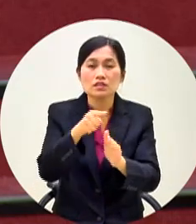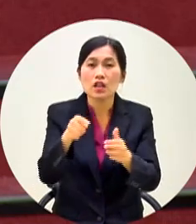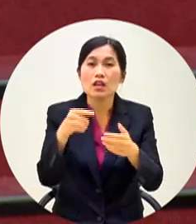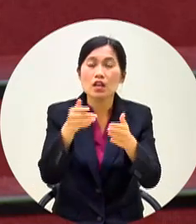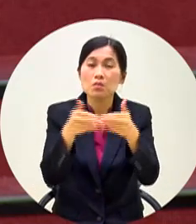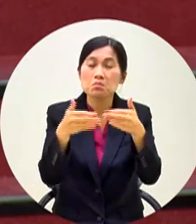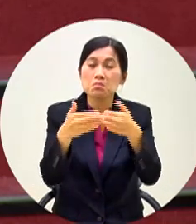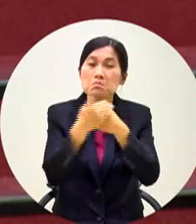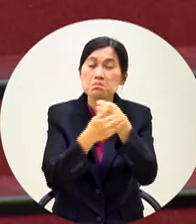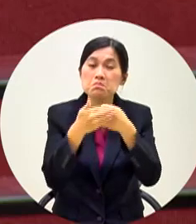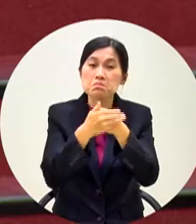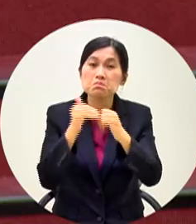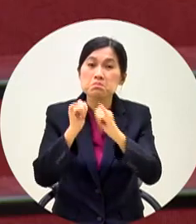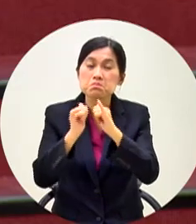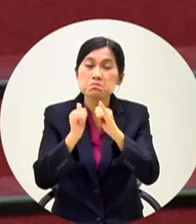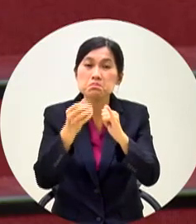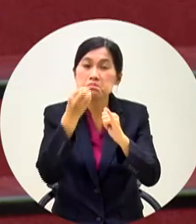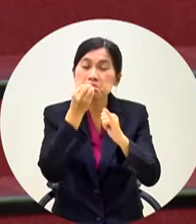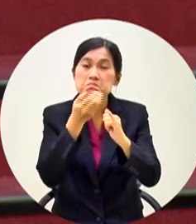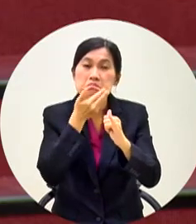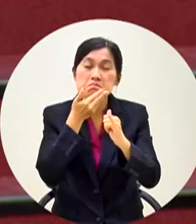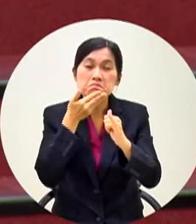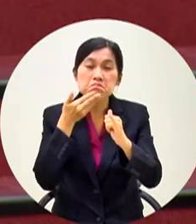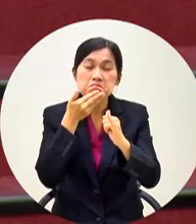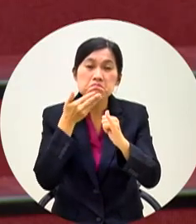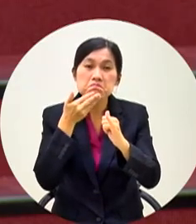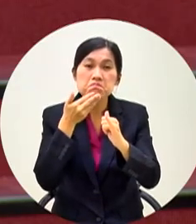市长回应一下。 市长，请答复。